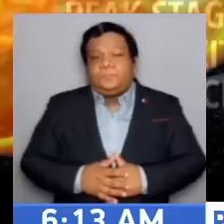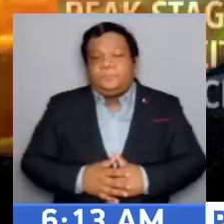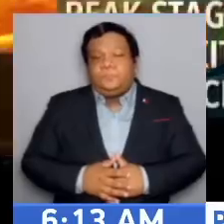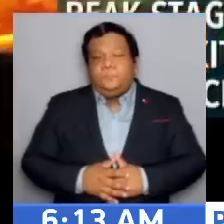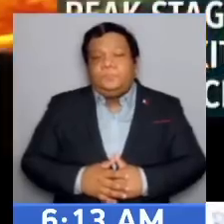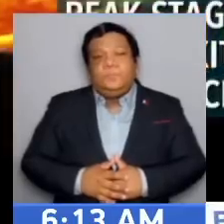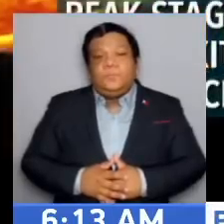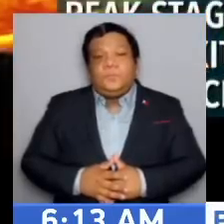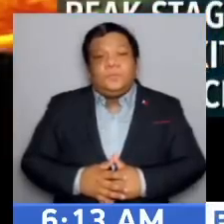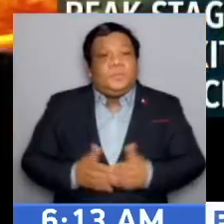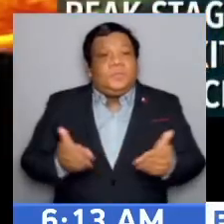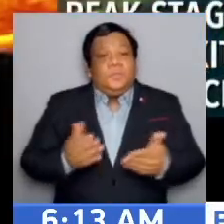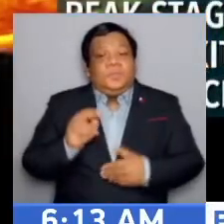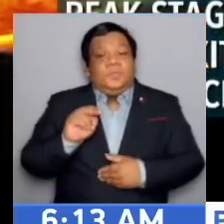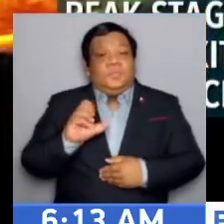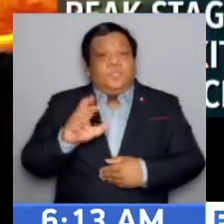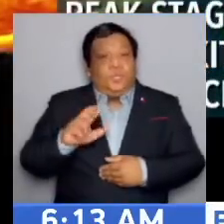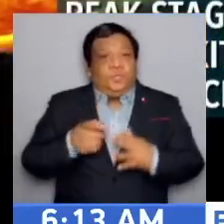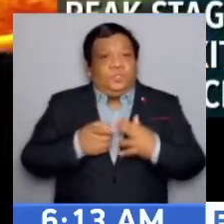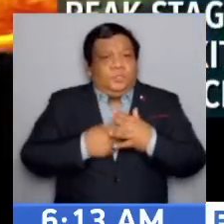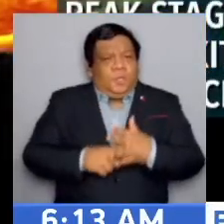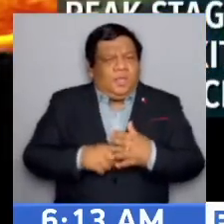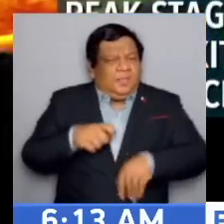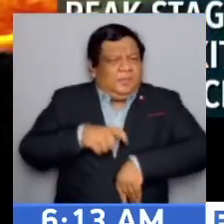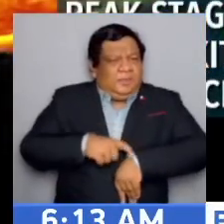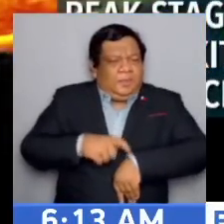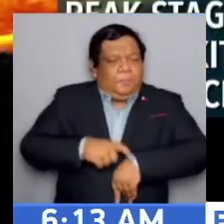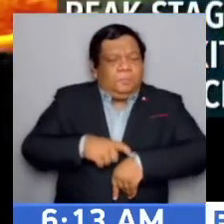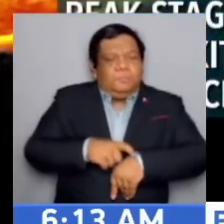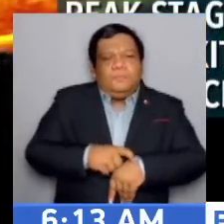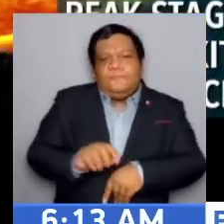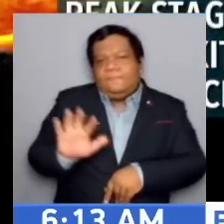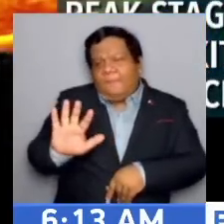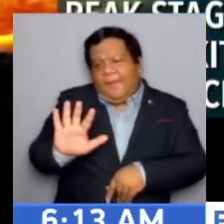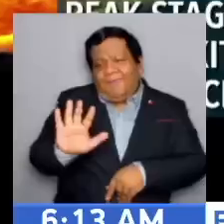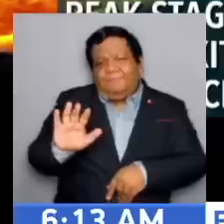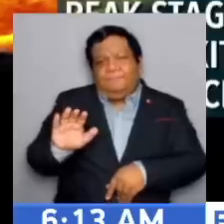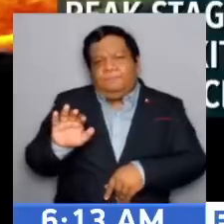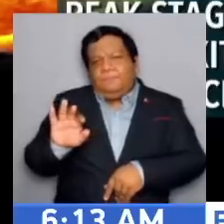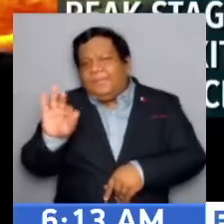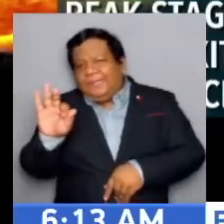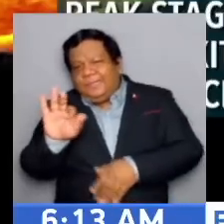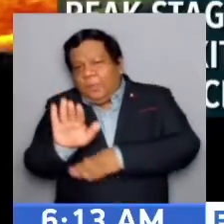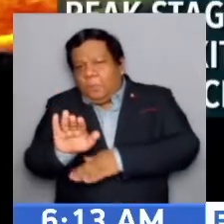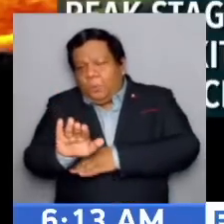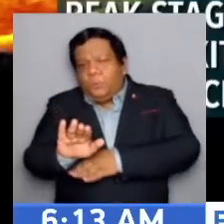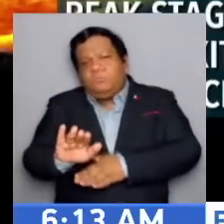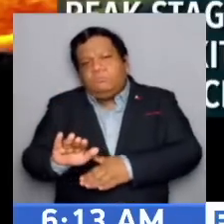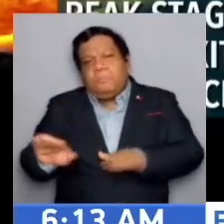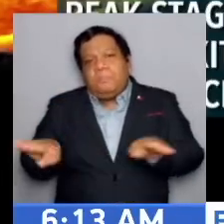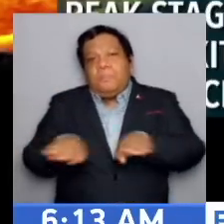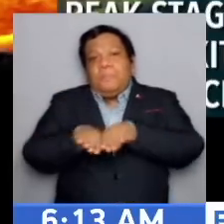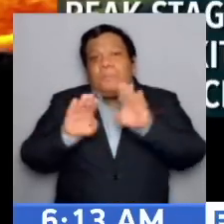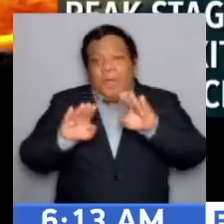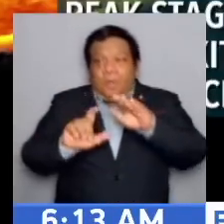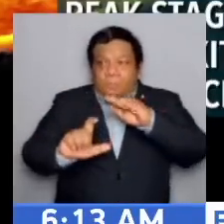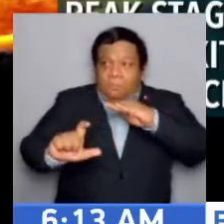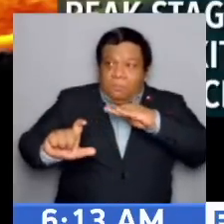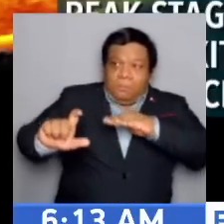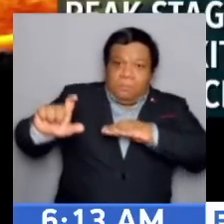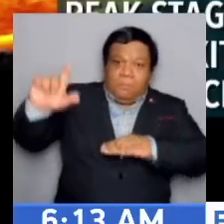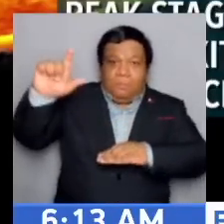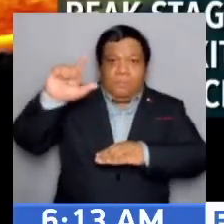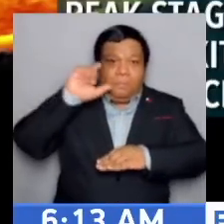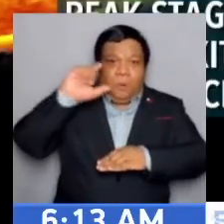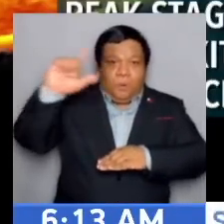magsisimula eclipse dakong 5:19 ng hapon kung kailan magsisimula rin ang paglitaw ng buwan sa kalangitan. Dakong alas 7 ng gabi, naasahan ang